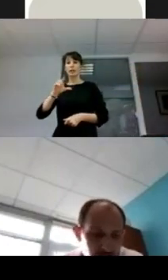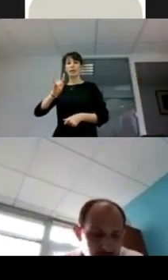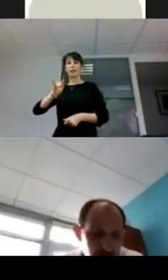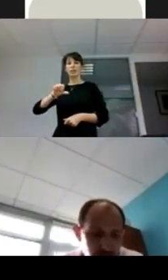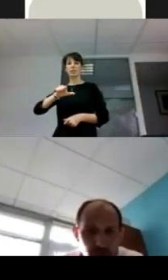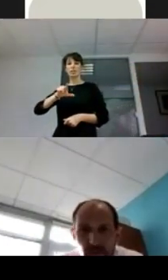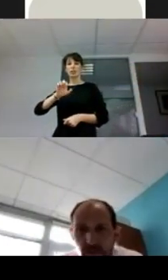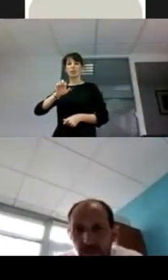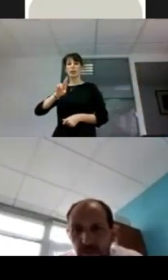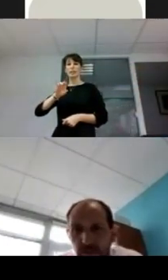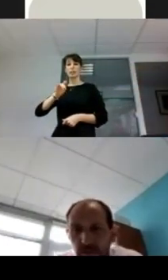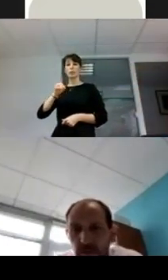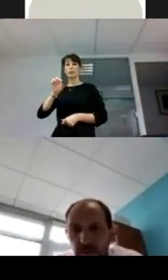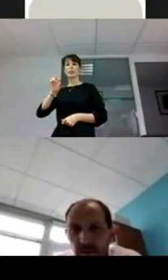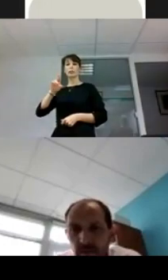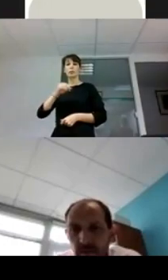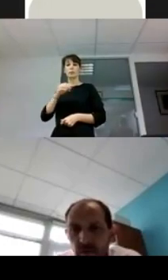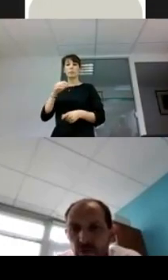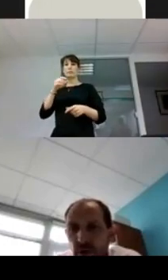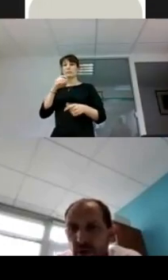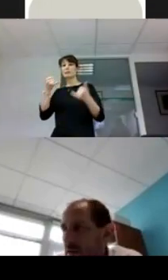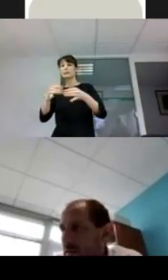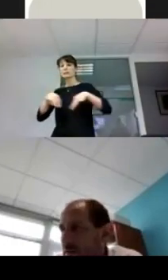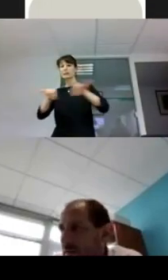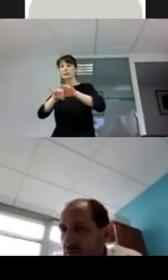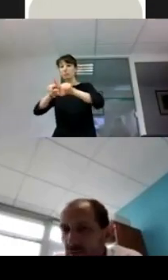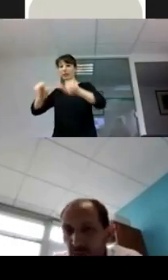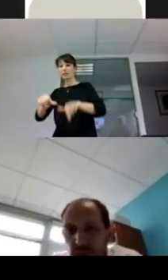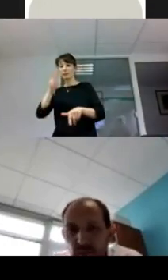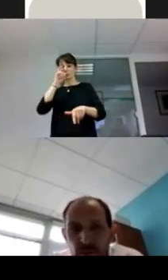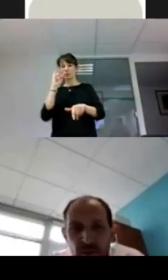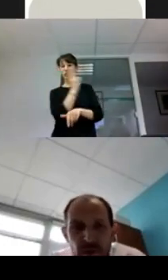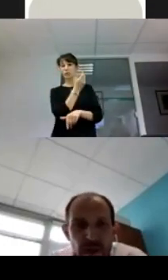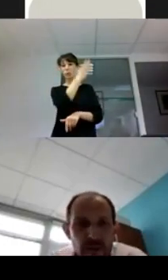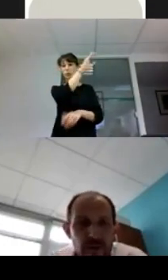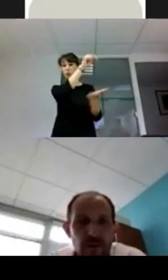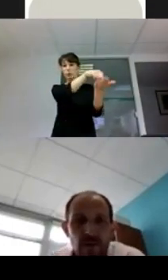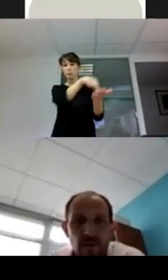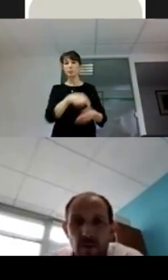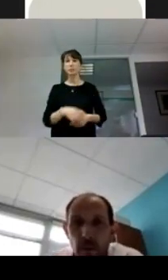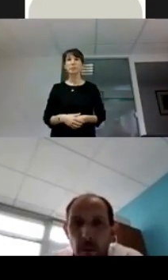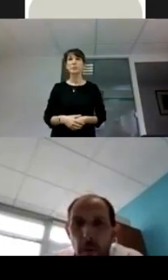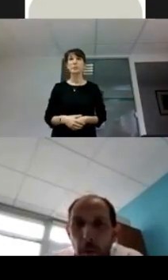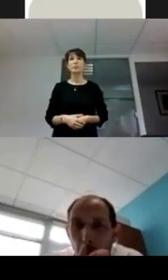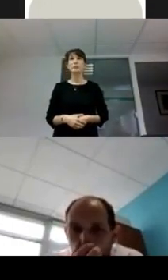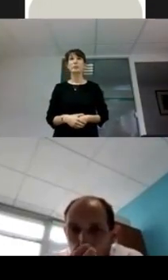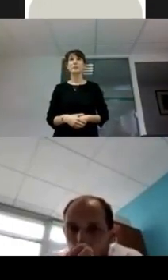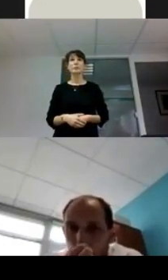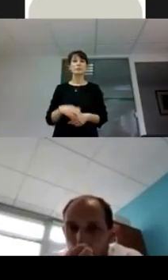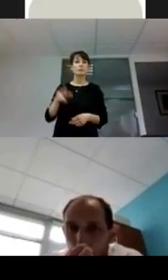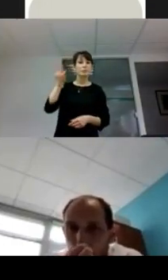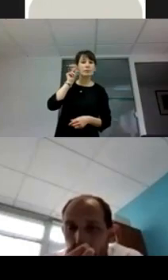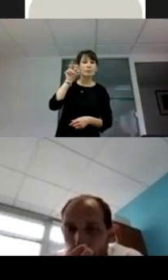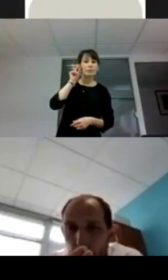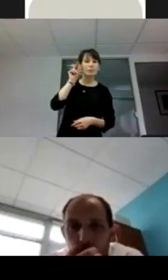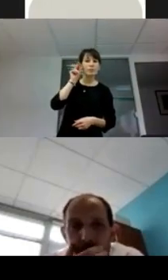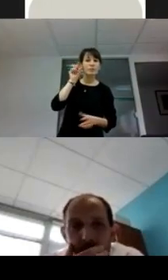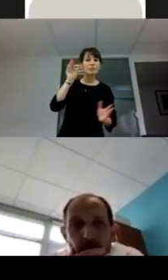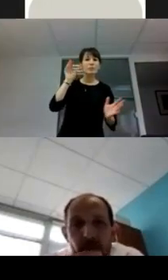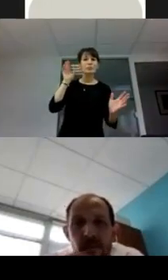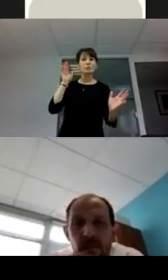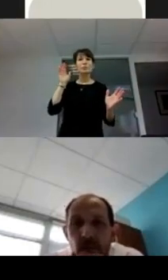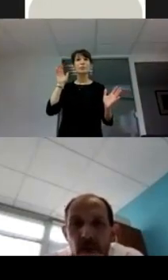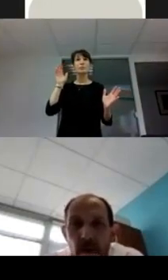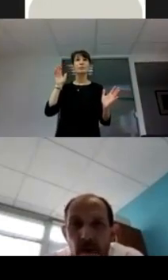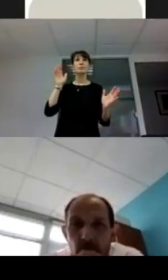Ça va être au tour du docteur Chaldré-Durieux, et donc il n'est pas avec nous dans la salle, il faut qu'on le trouve dans la réunion Zoom. Je suis là. Je ne sais pas si vous